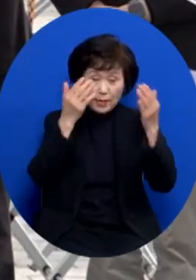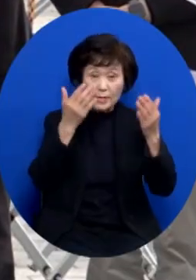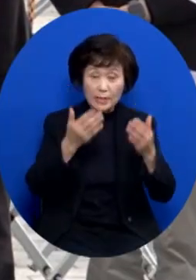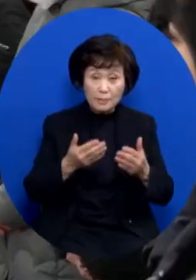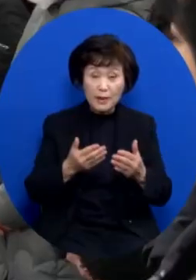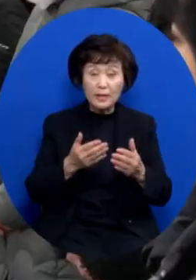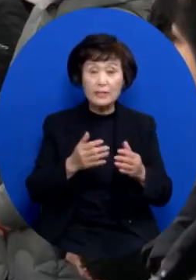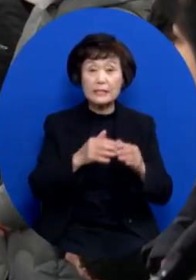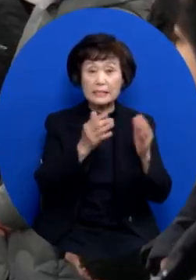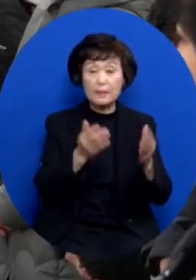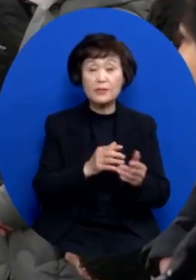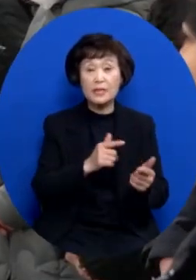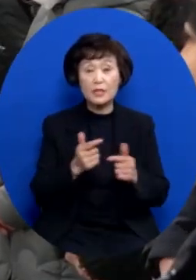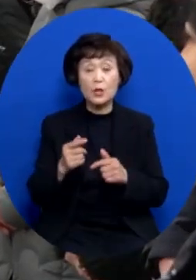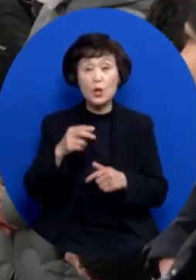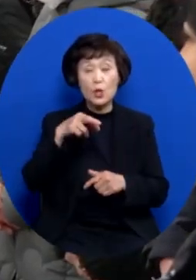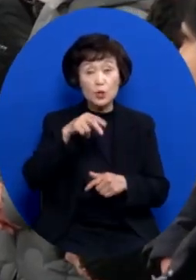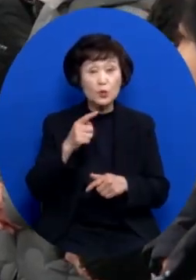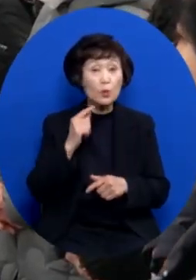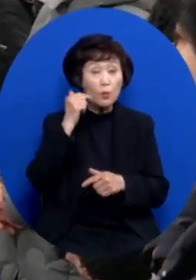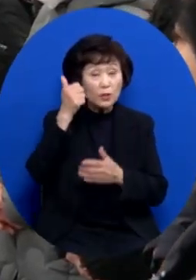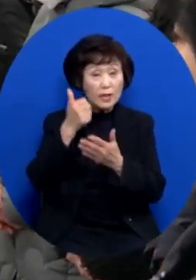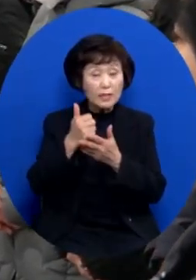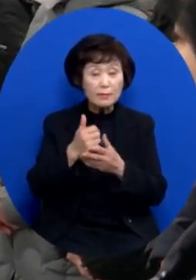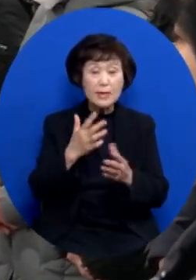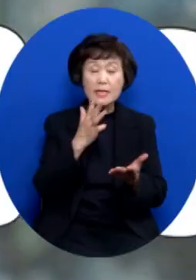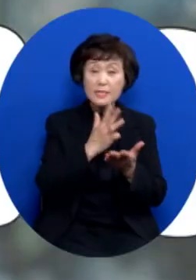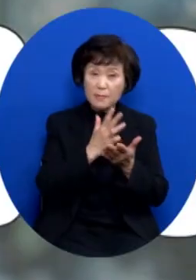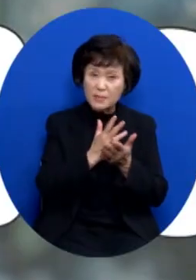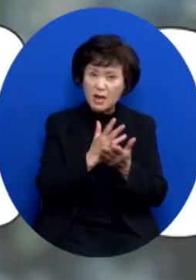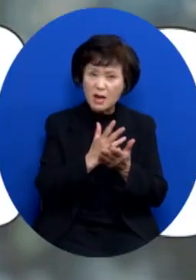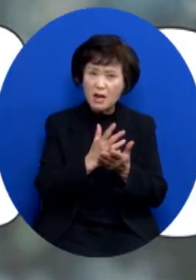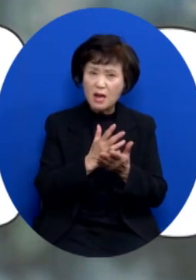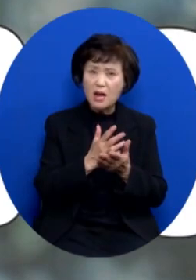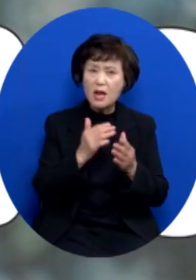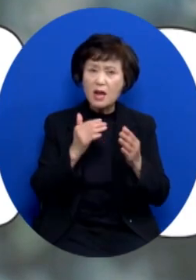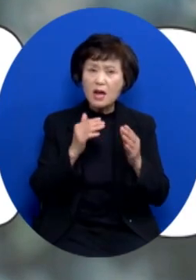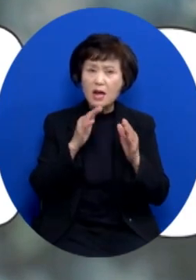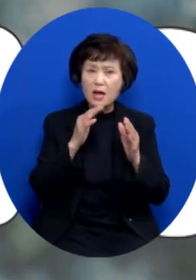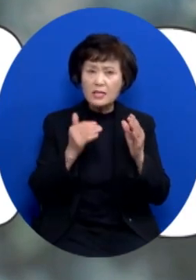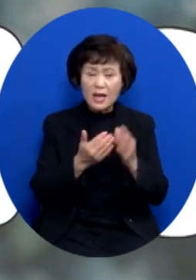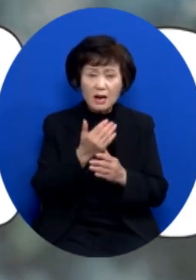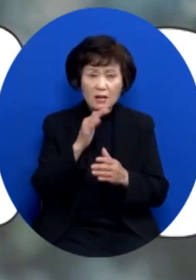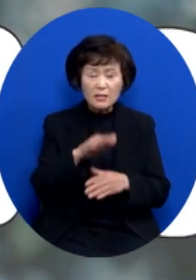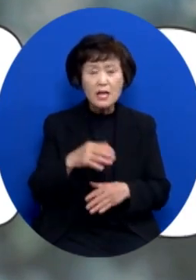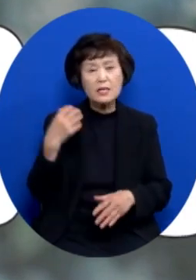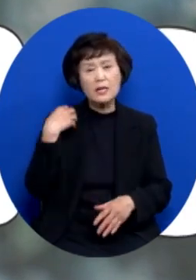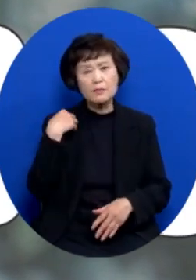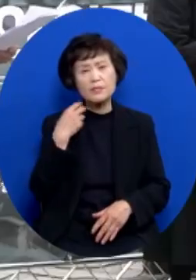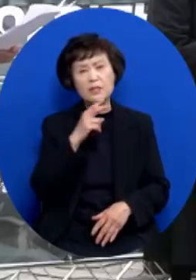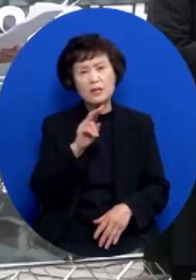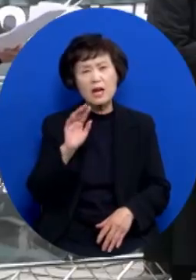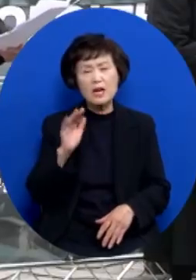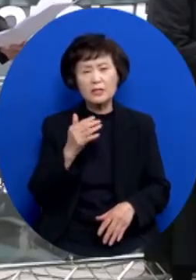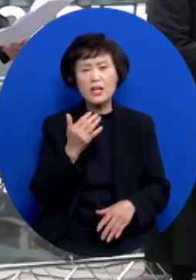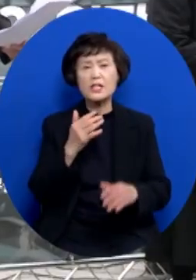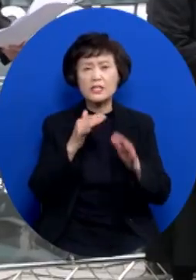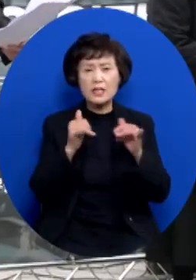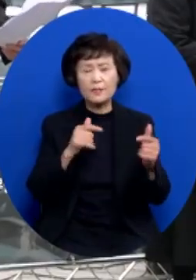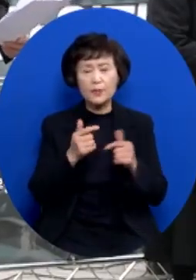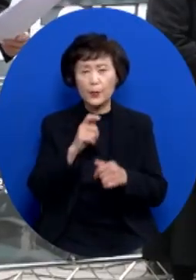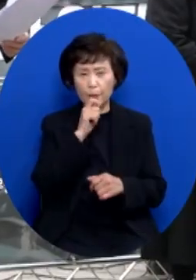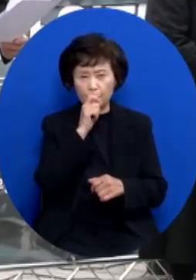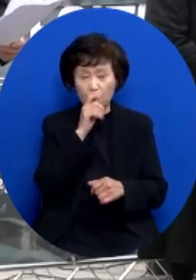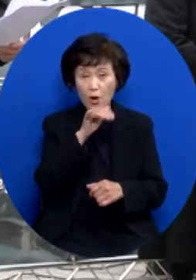송병구 목사는 참사에 대해 책임져야 할 권력자들이 침묵하고 있다며 신앙인으로서 참사에 대한 분노와 아픔을